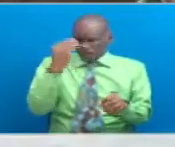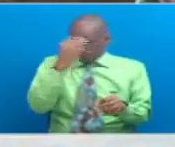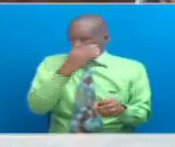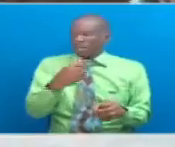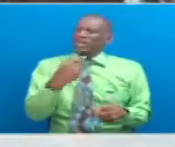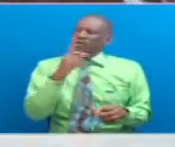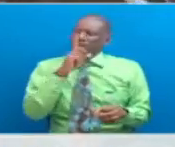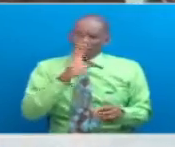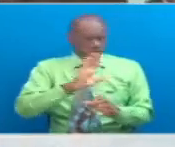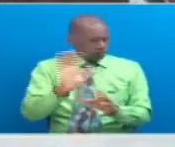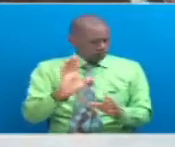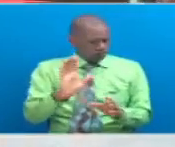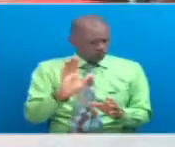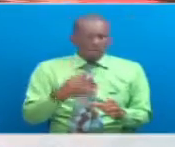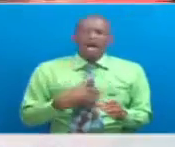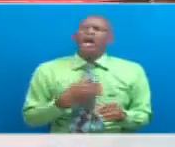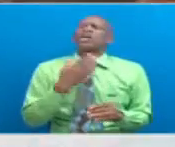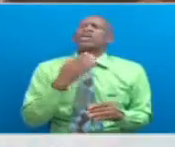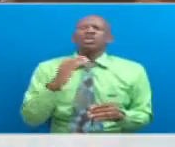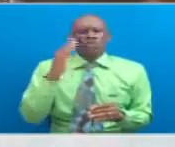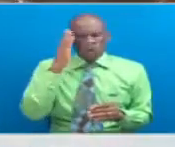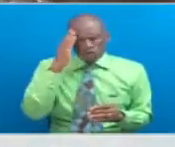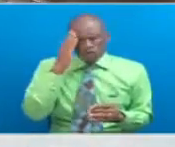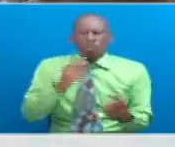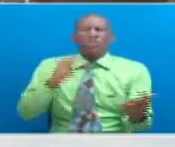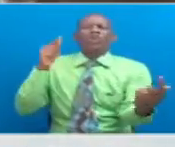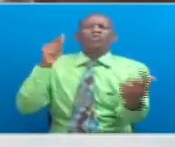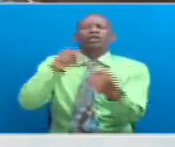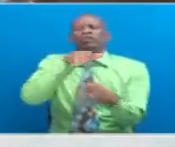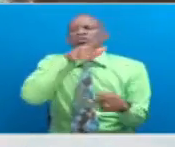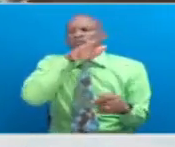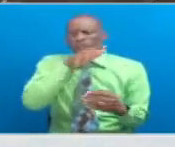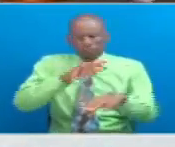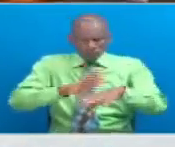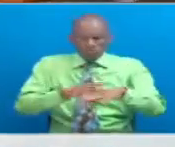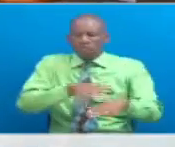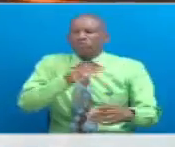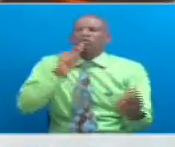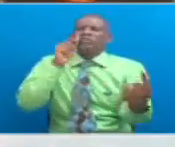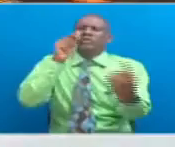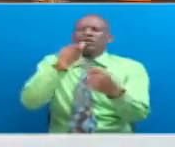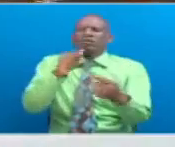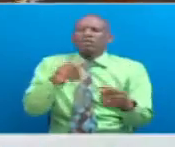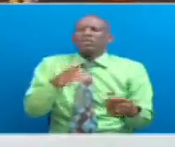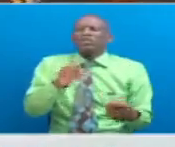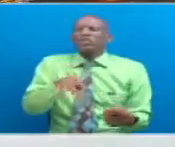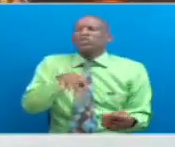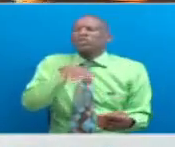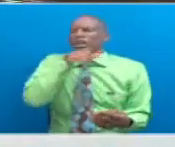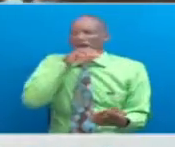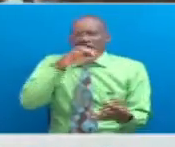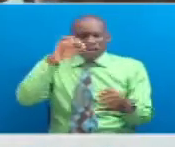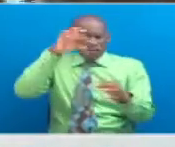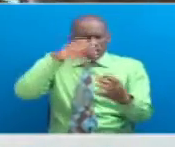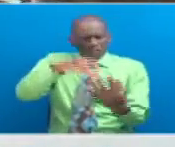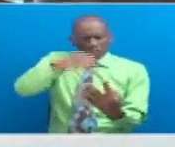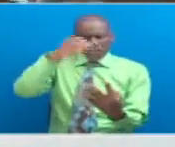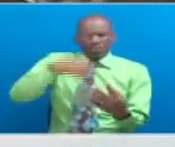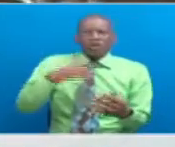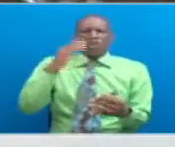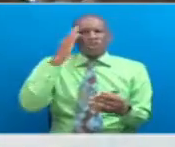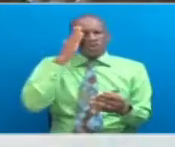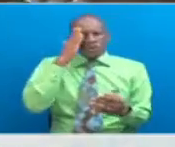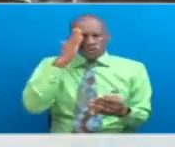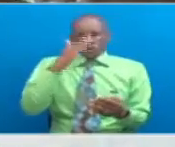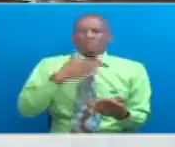akinyamaza. Na mimi najua nia ya baba ni nzuri, sababu amenichagua akijua